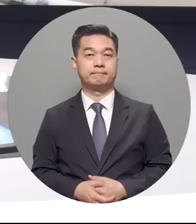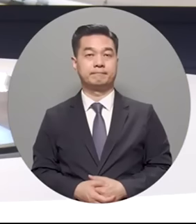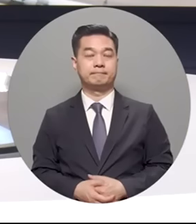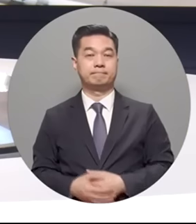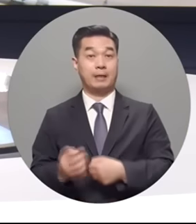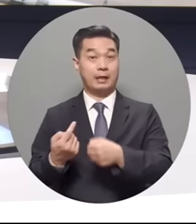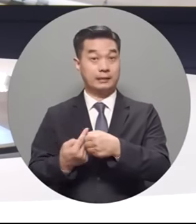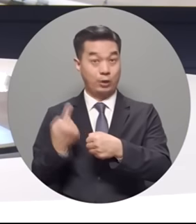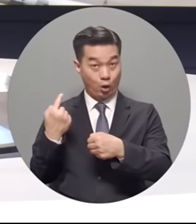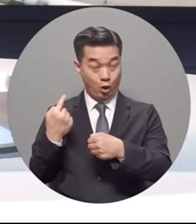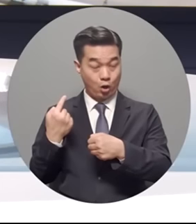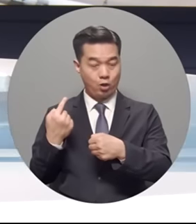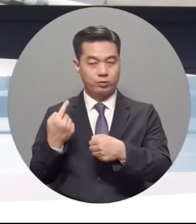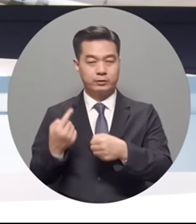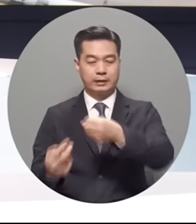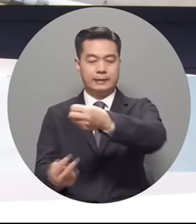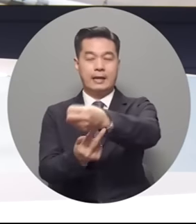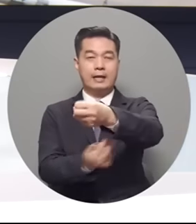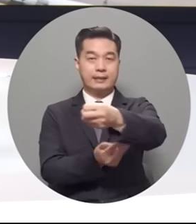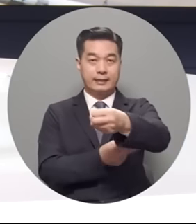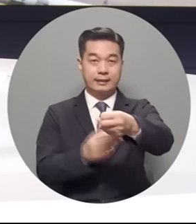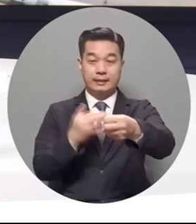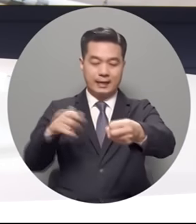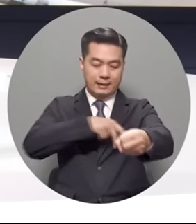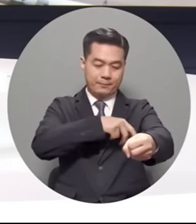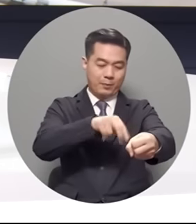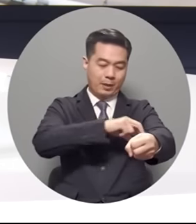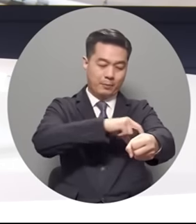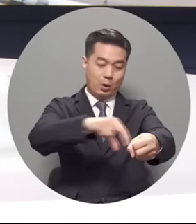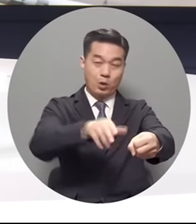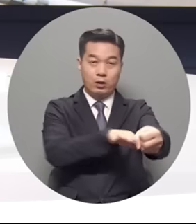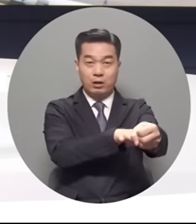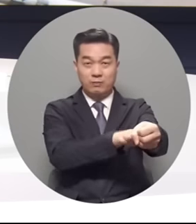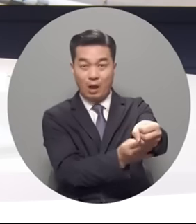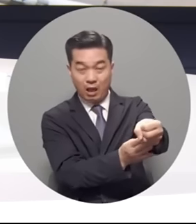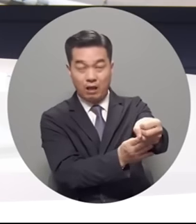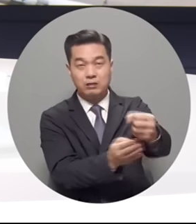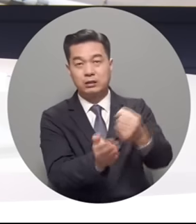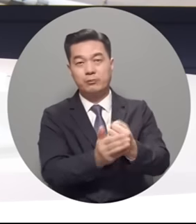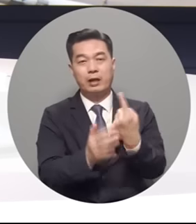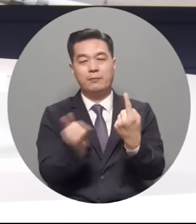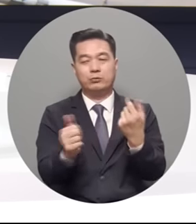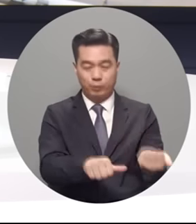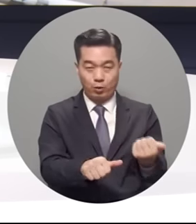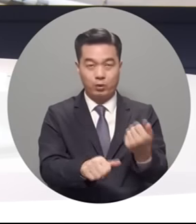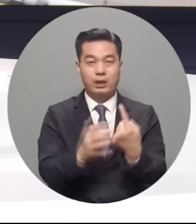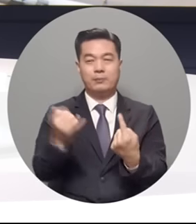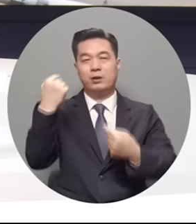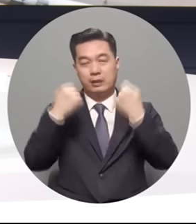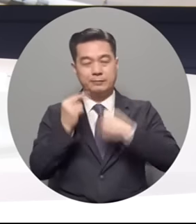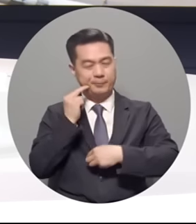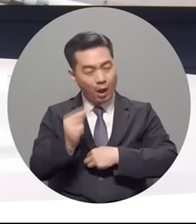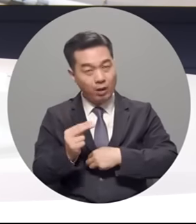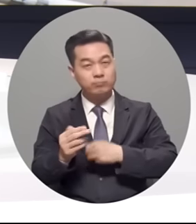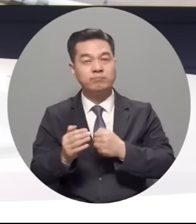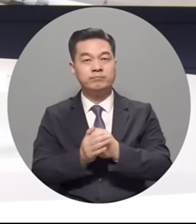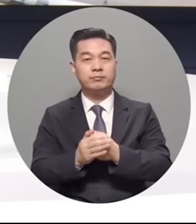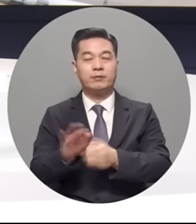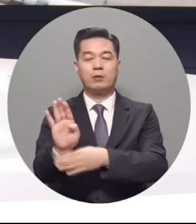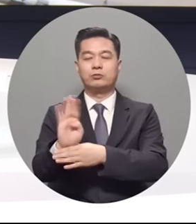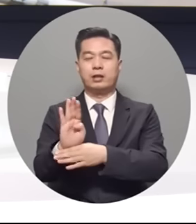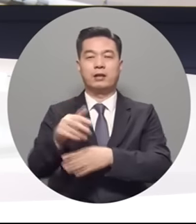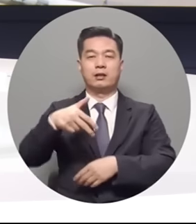지난해 다리의 인도 부분이 무너져 행인 한 명이 숨지고 한 명이 크게 다친 분당 정자교 붕괴 사고 기억하실 텐데요.